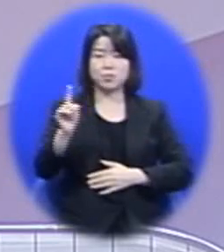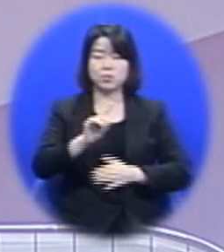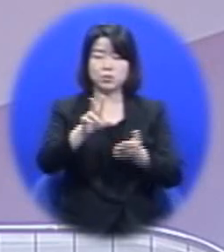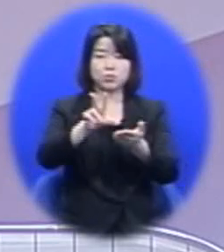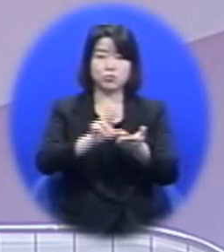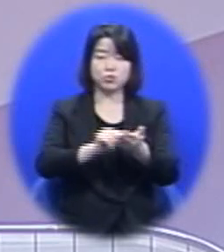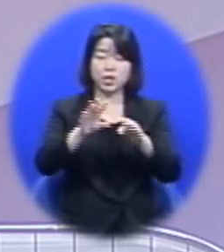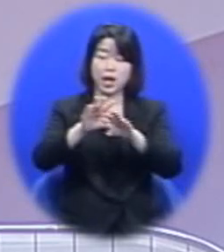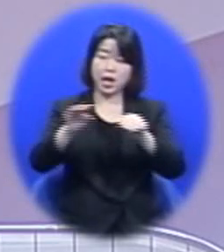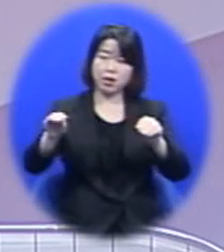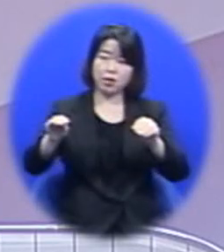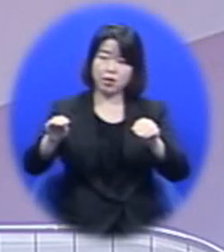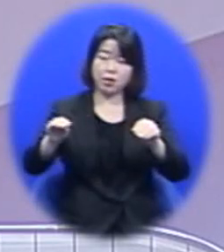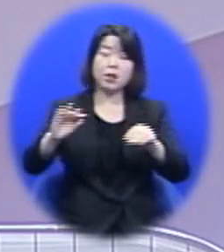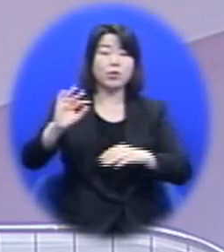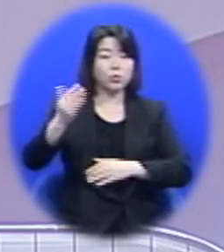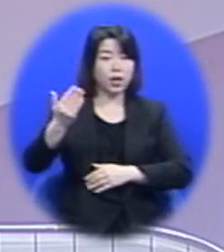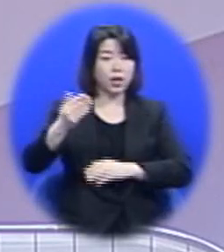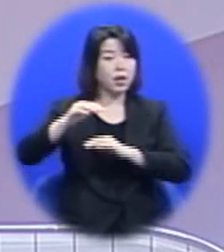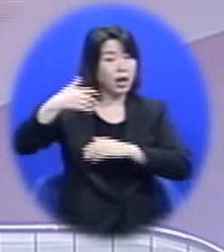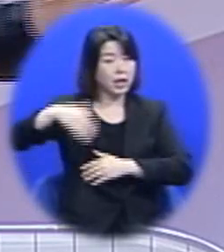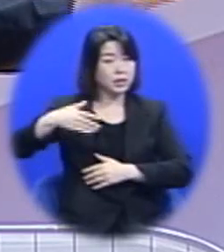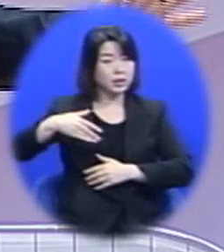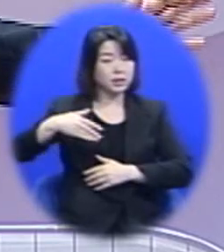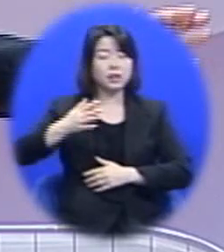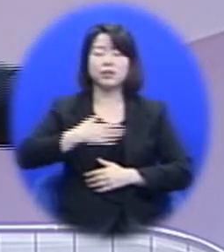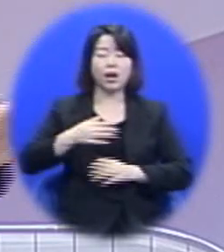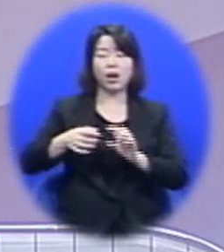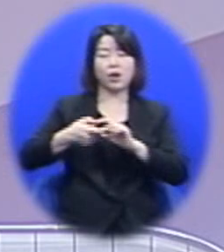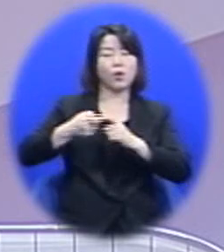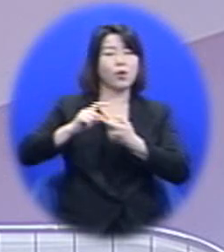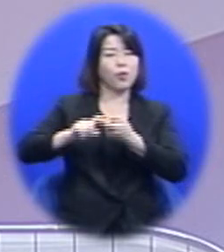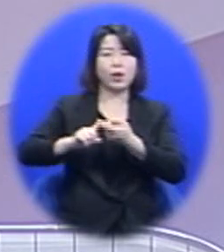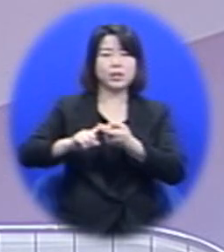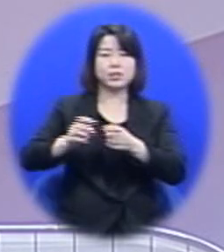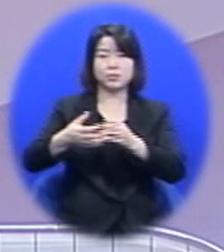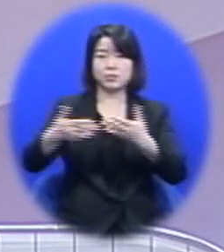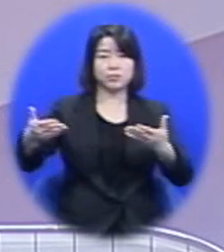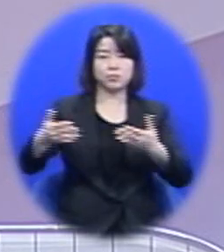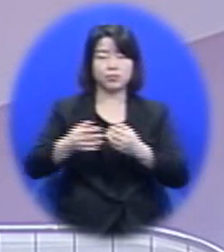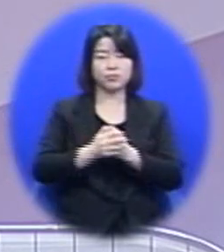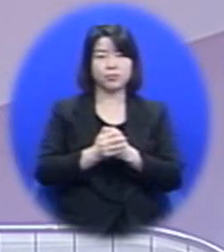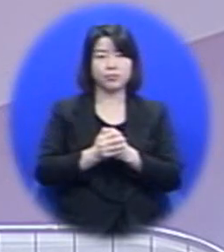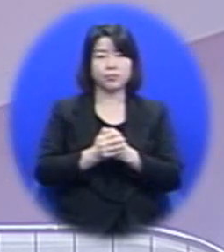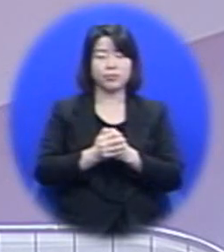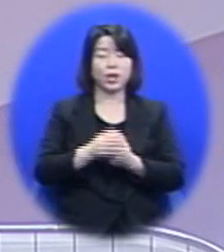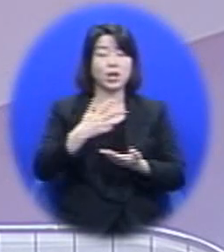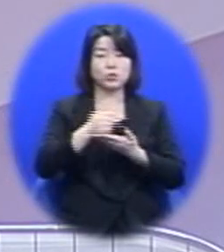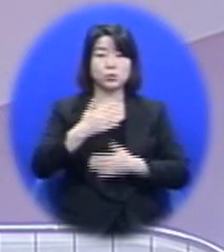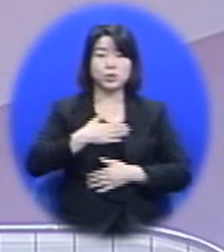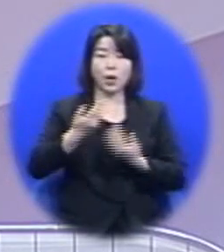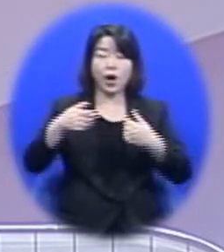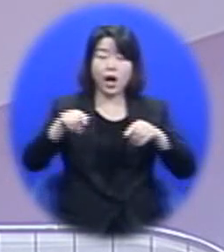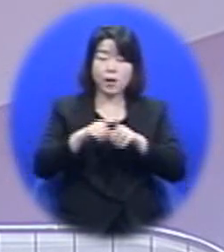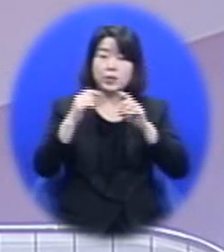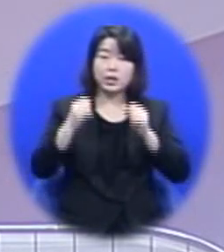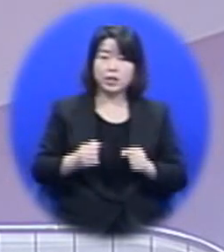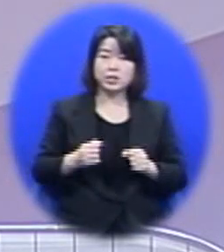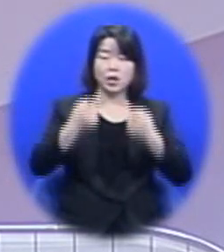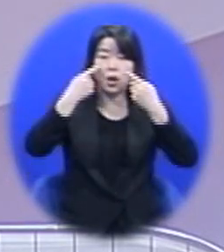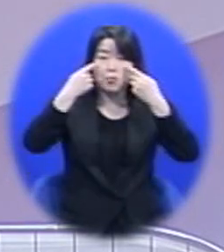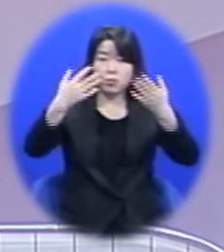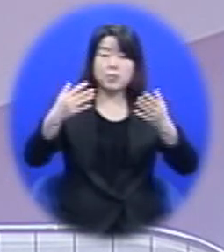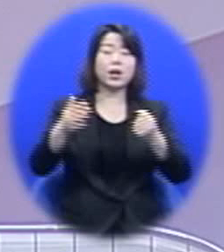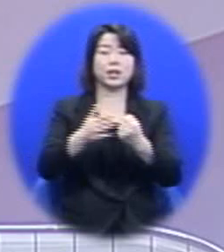문제가 해결되고 안 해결되고 문제는 더 이상 내게 관심이 없어집니다. 주님이 나와 함께 하시는 것이 이렇게